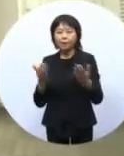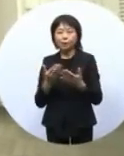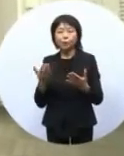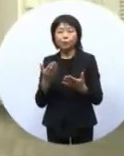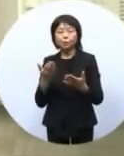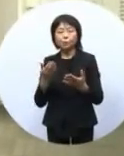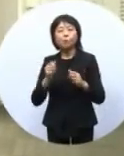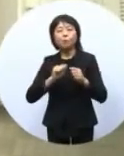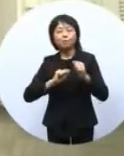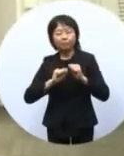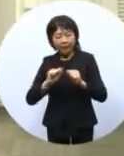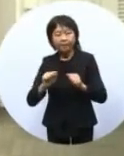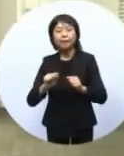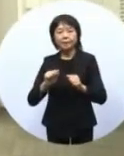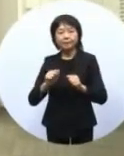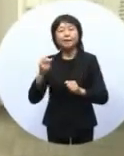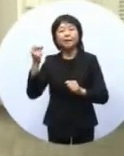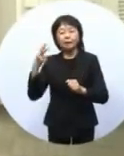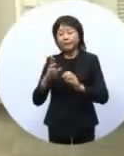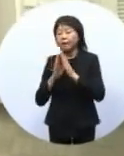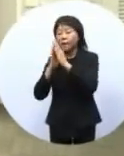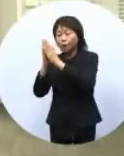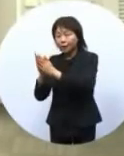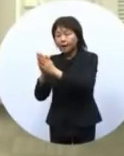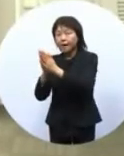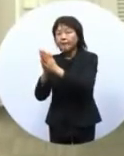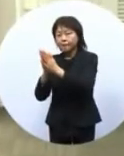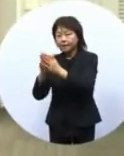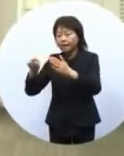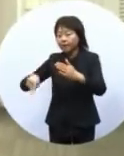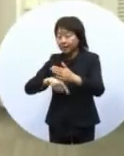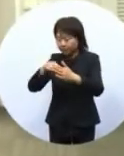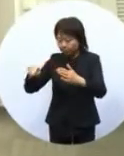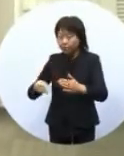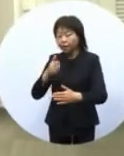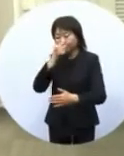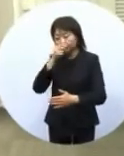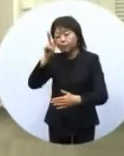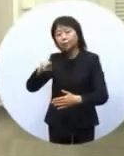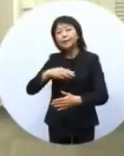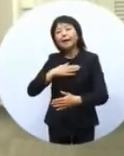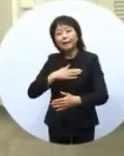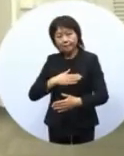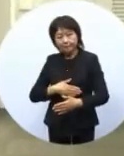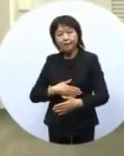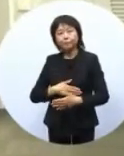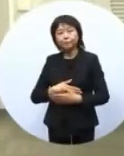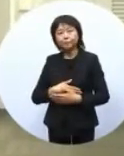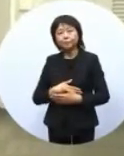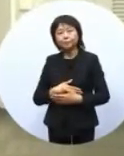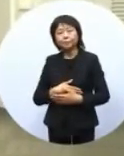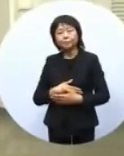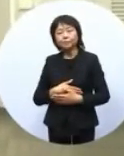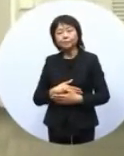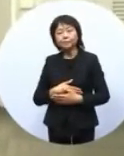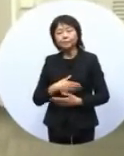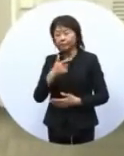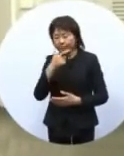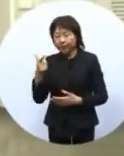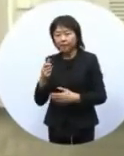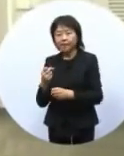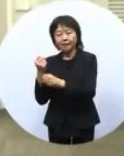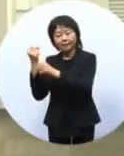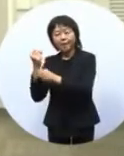れておりますし、またお願いしたことについても十分に内容を理解して、大変頼も